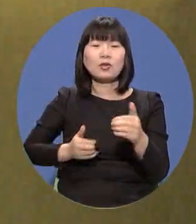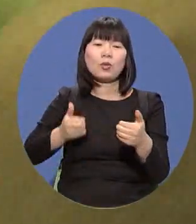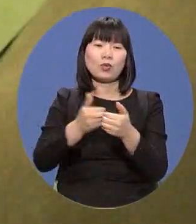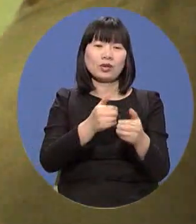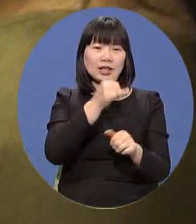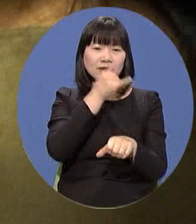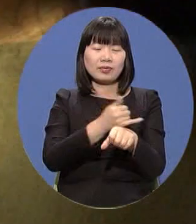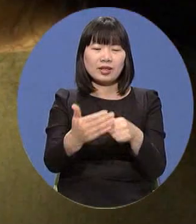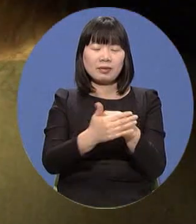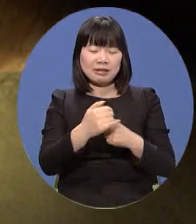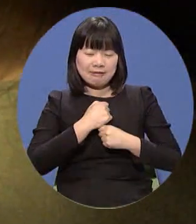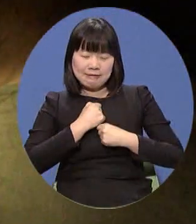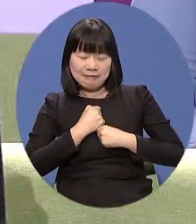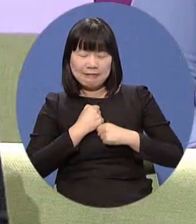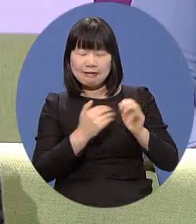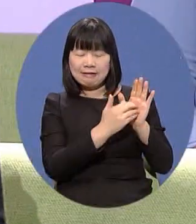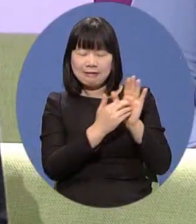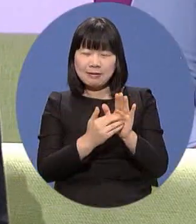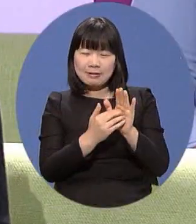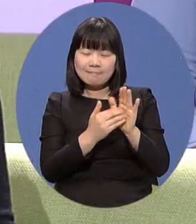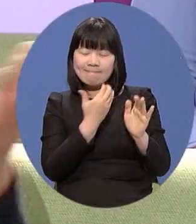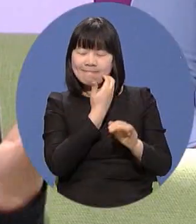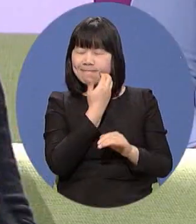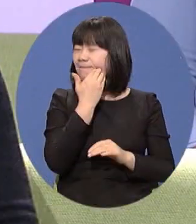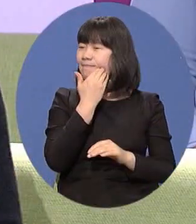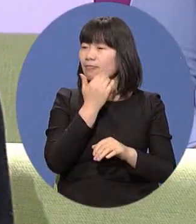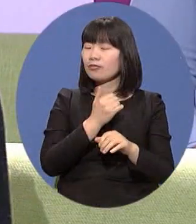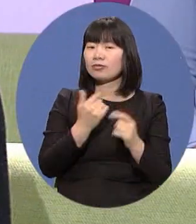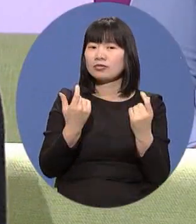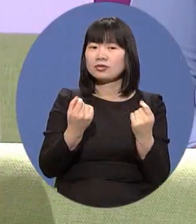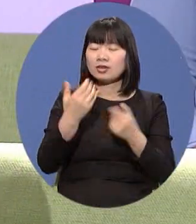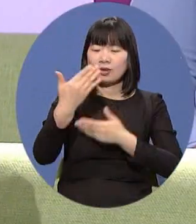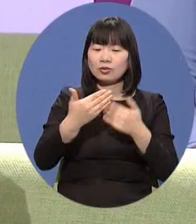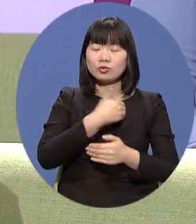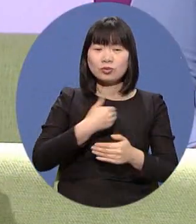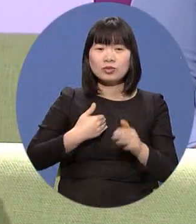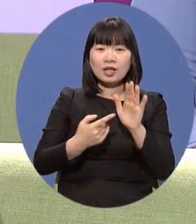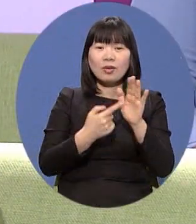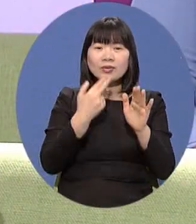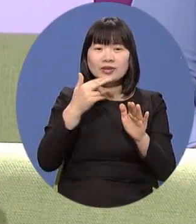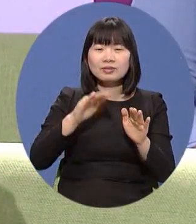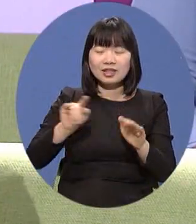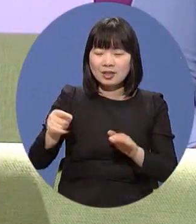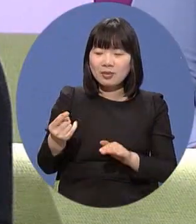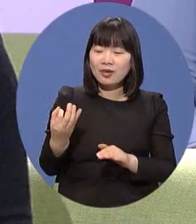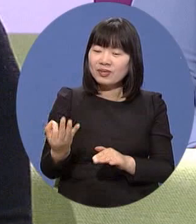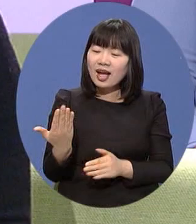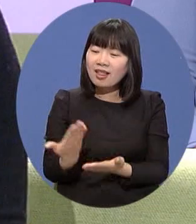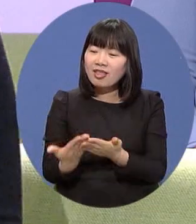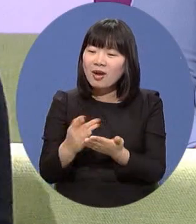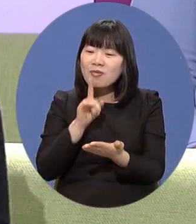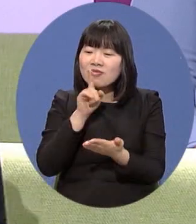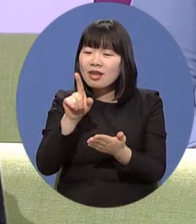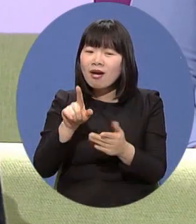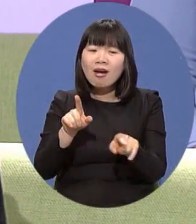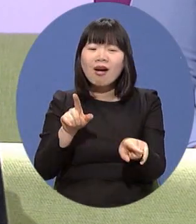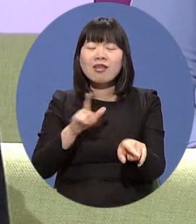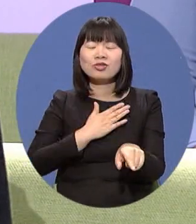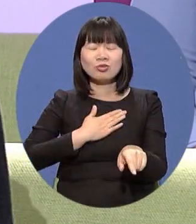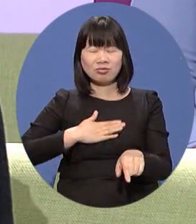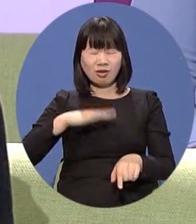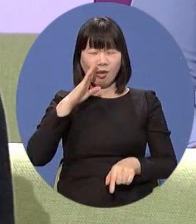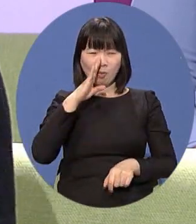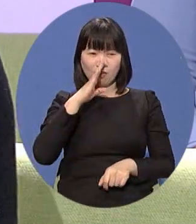그래서 경계하고 거부하고 확 삐져버려요. 그래서 화면에 충분히 안 나왔지만 제가 100원 달라 그랬을 때 기분이